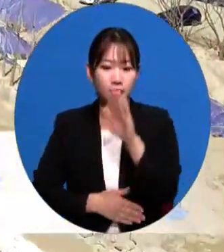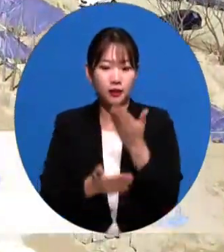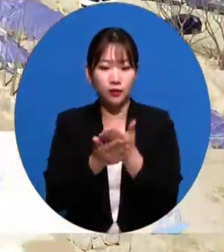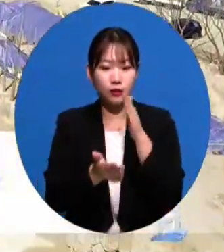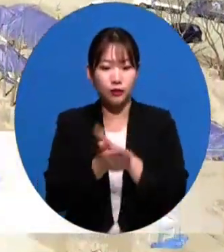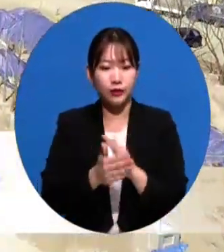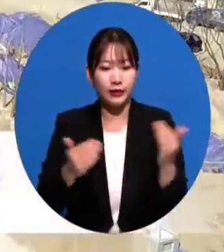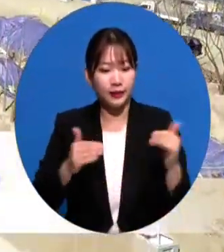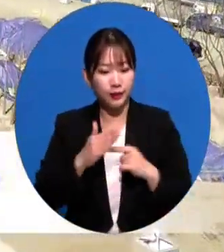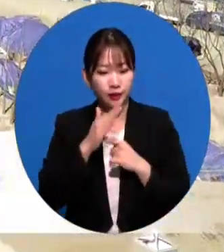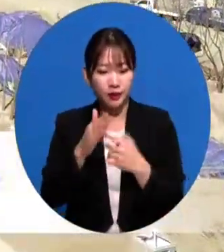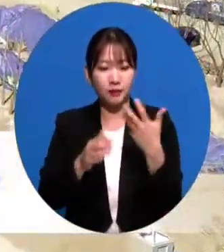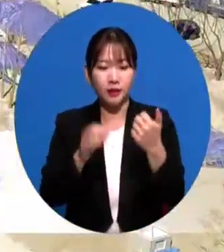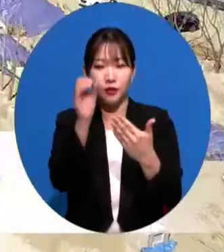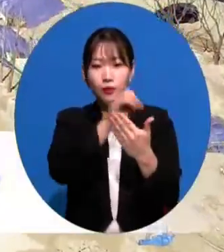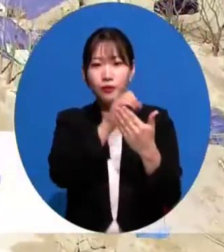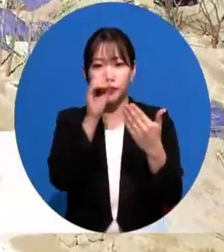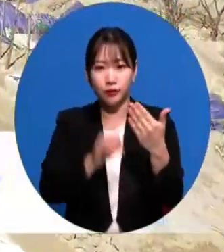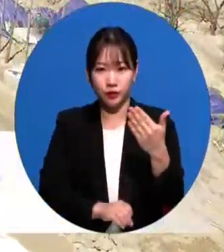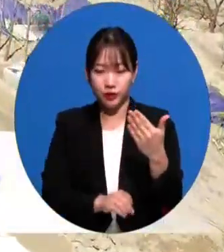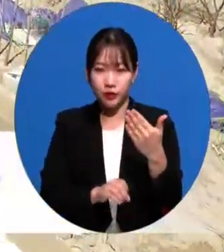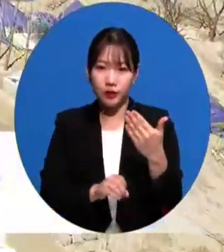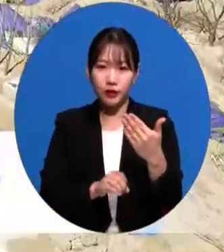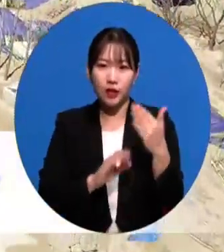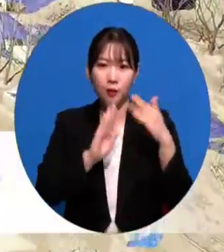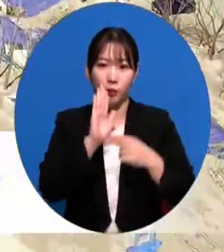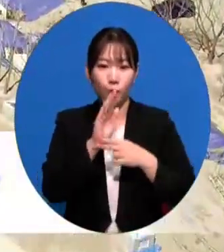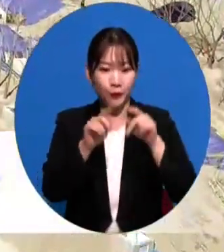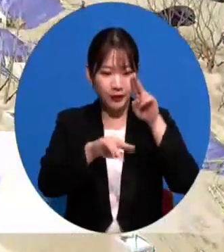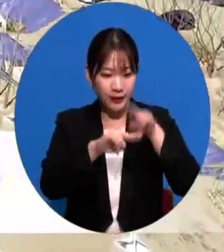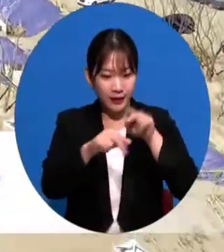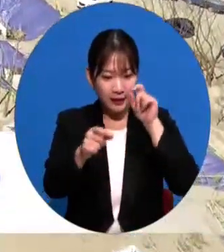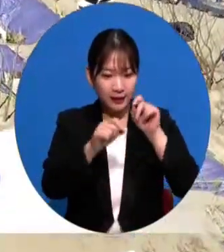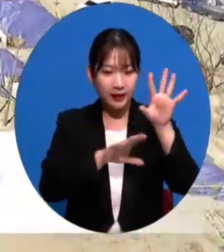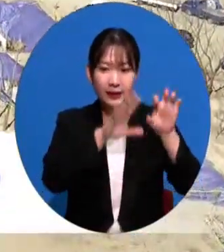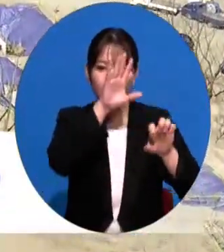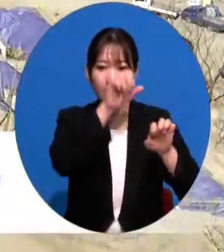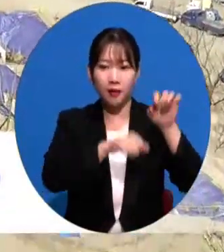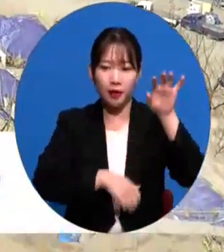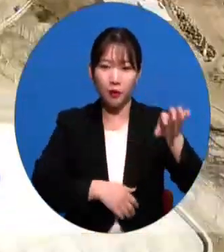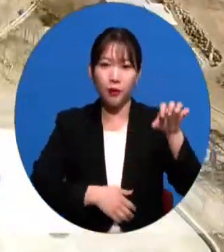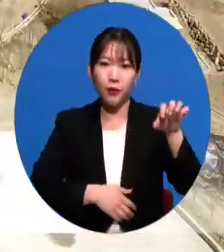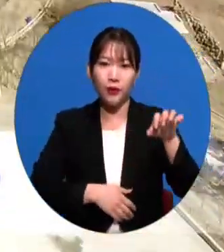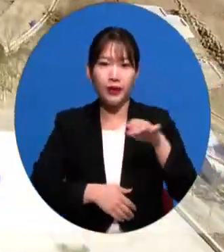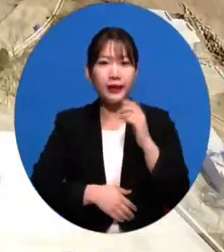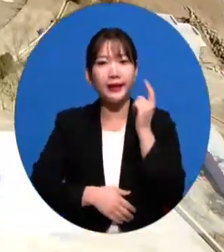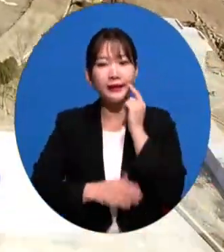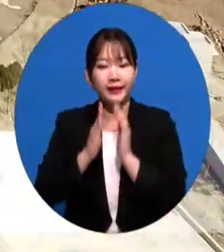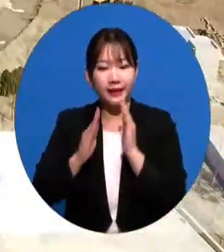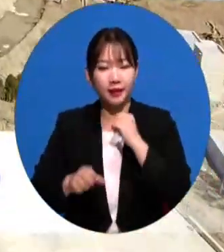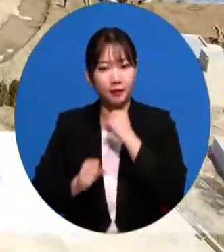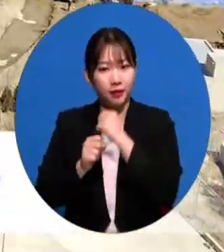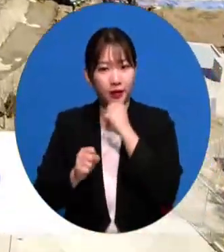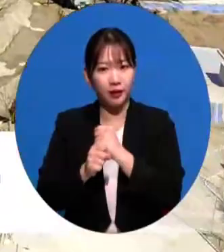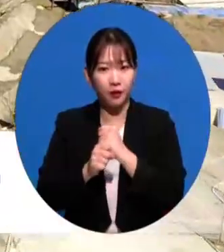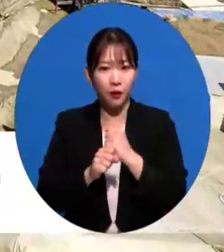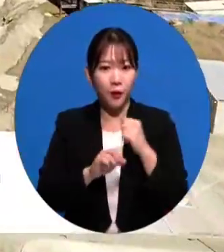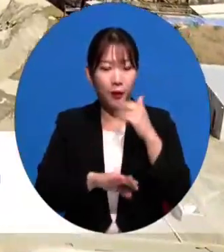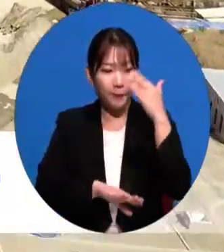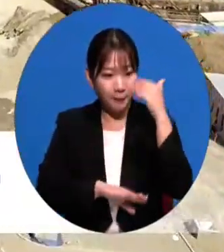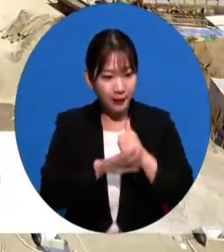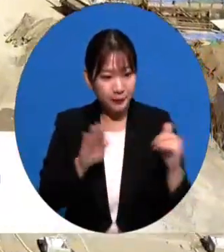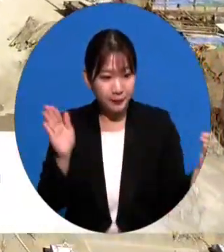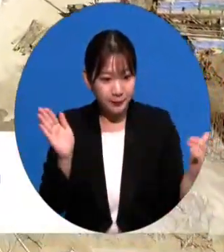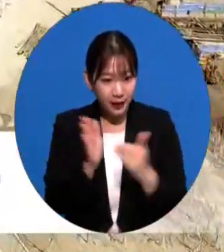리모델링 공정률은 현재 89%로 본부석 근처 클라이밍장과 인도잔디 조성, 마감 작업 등을